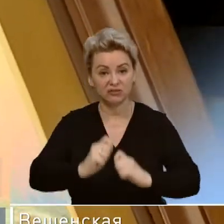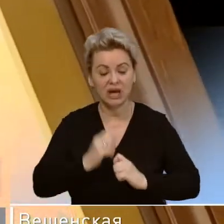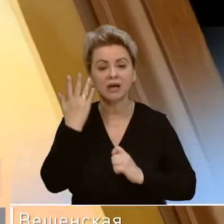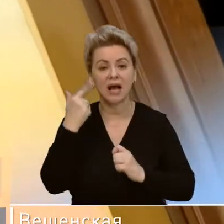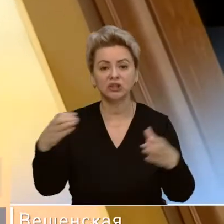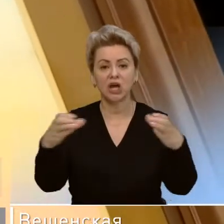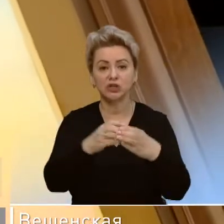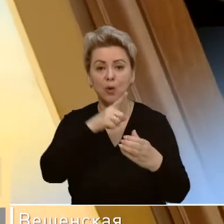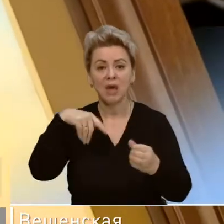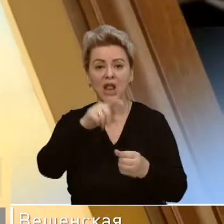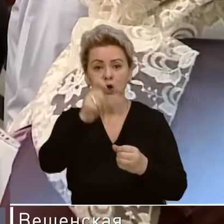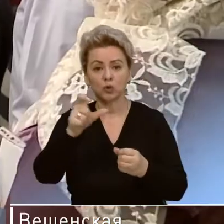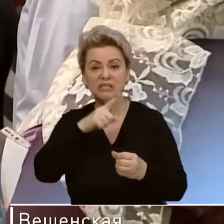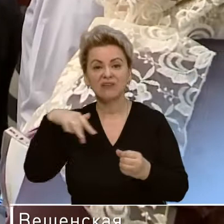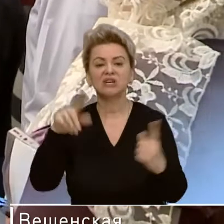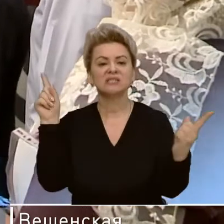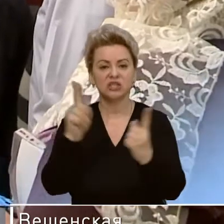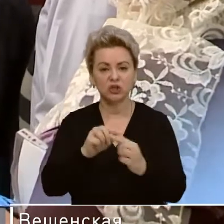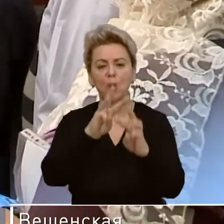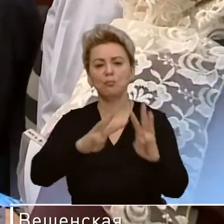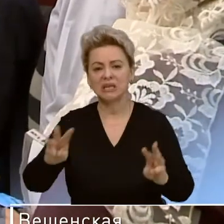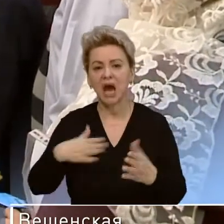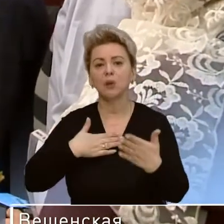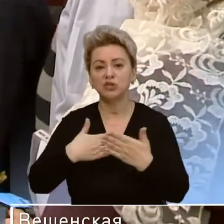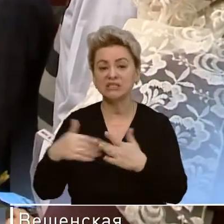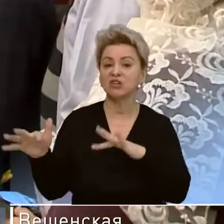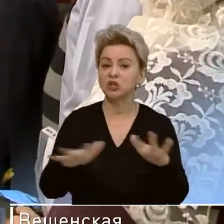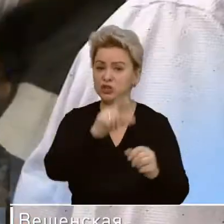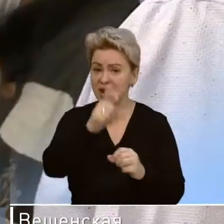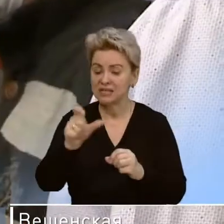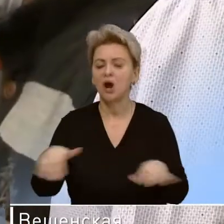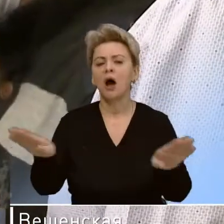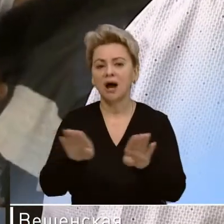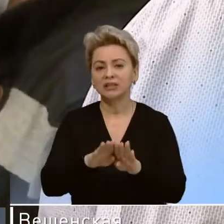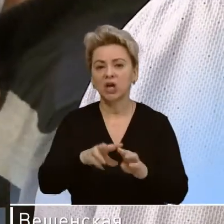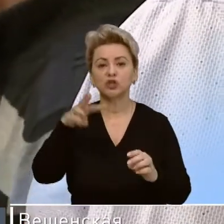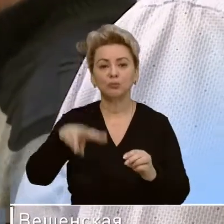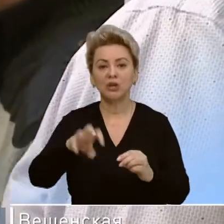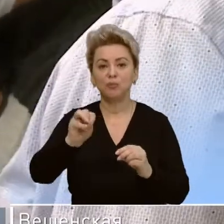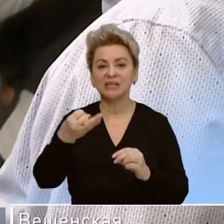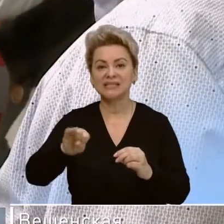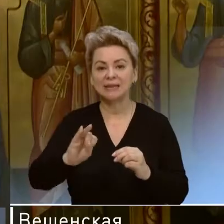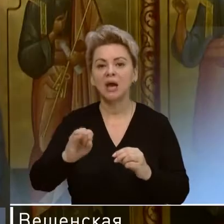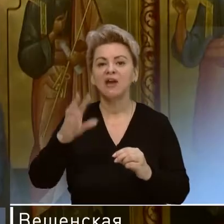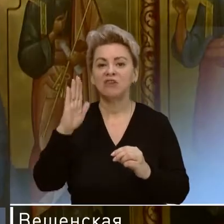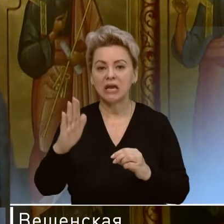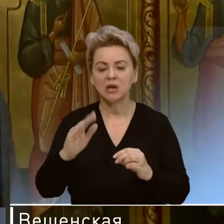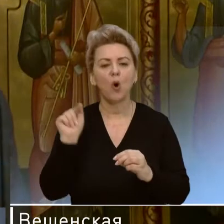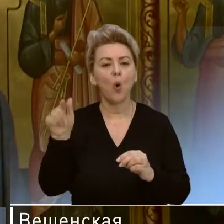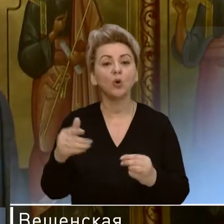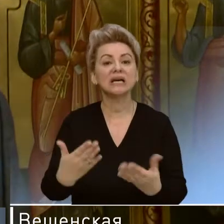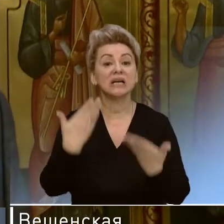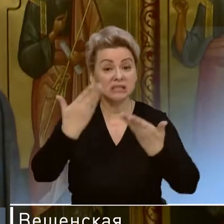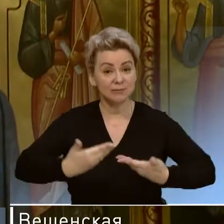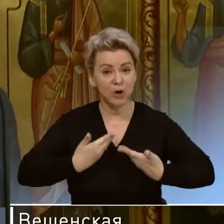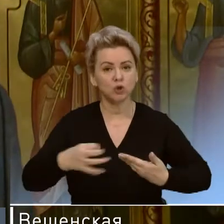когда делегация белорусов России встречалась с министрами и общественными деятелями, а также митрополитом Минским Вениамином. Он